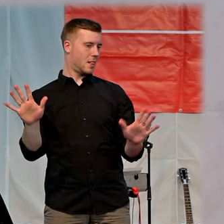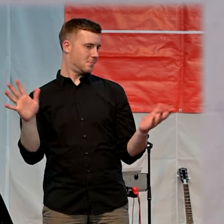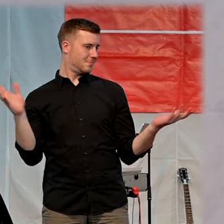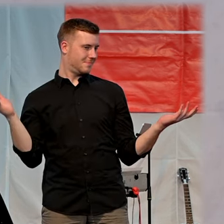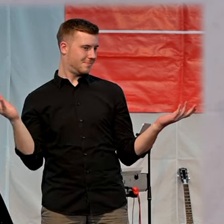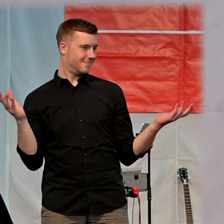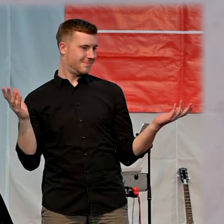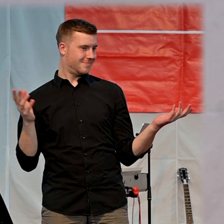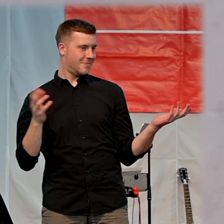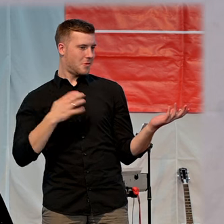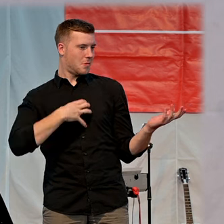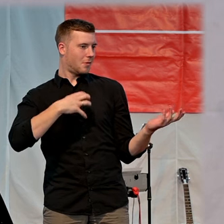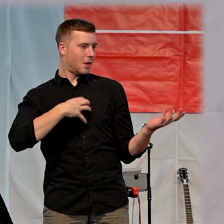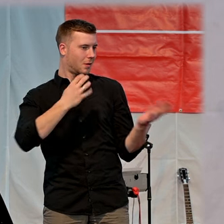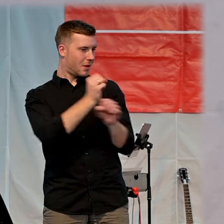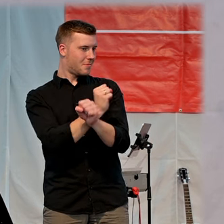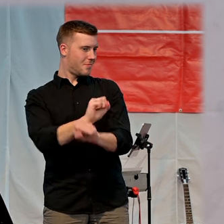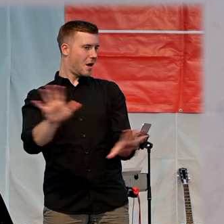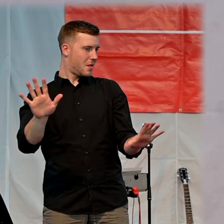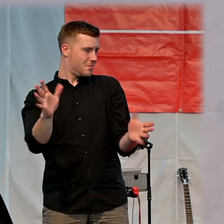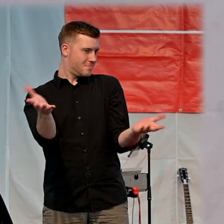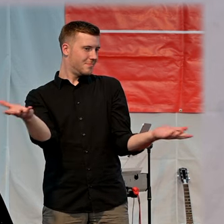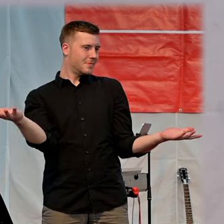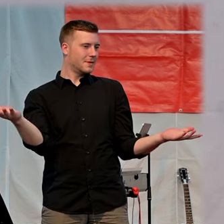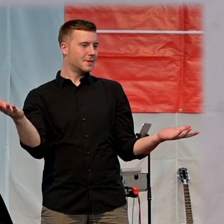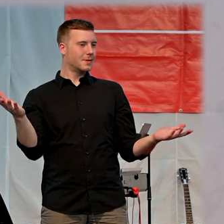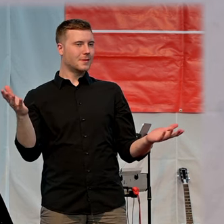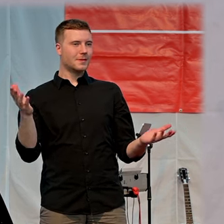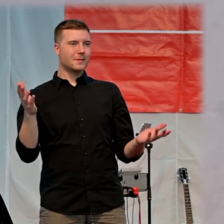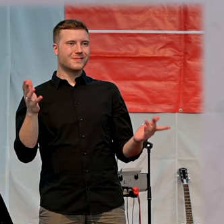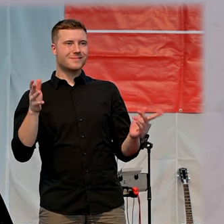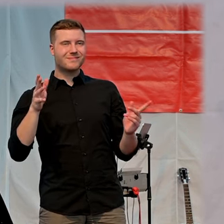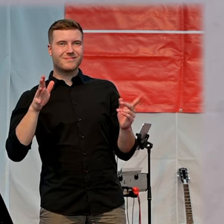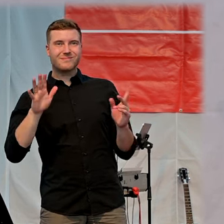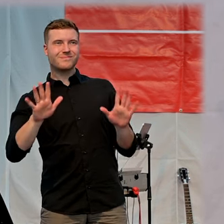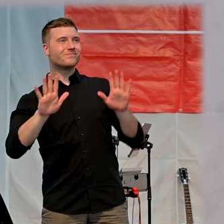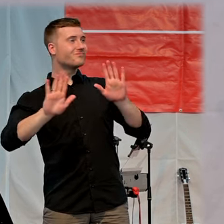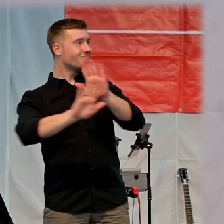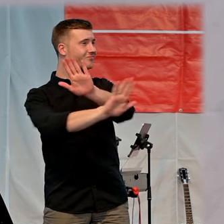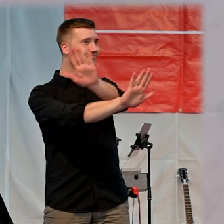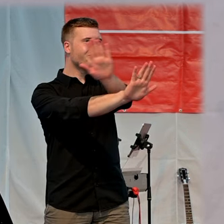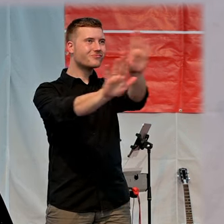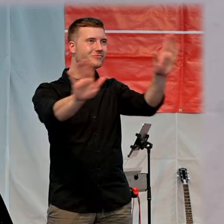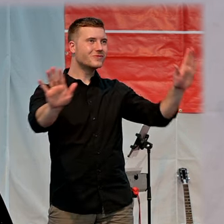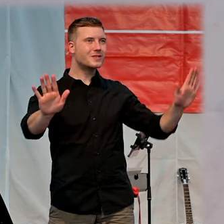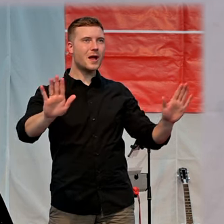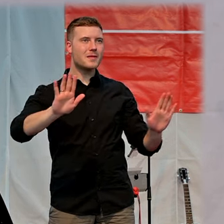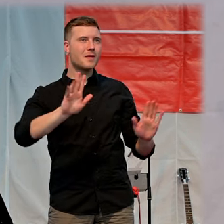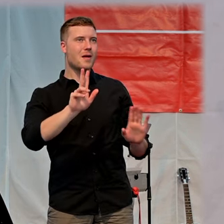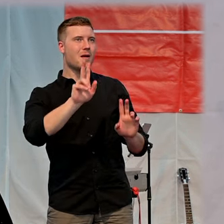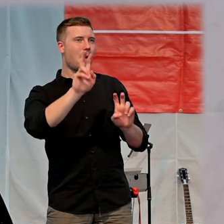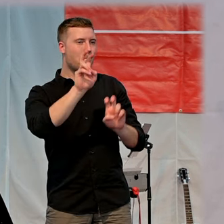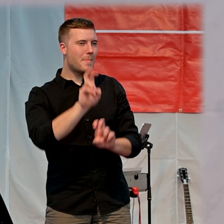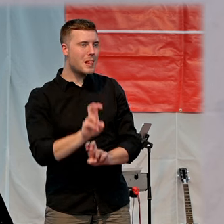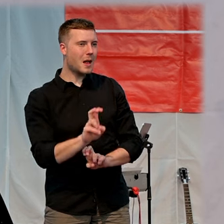dem Tempel sitzt. Dein Platz ist nicht vor dem